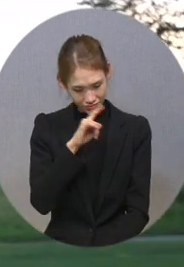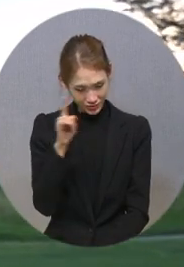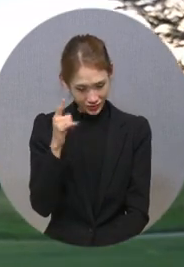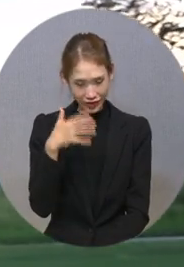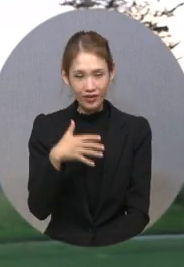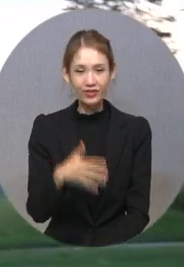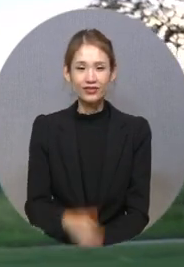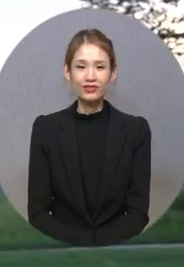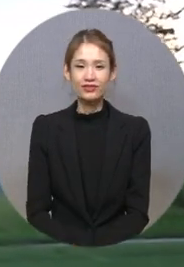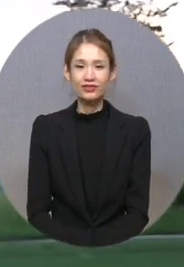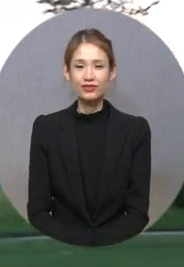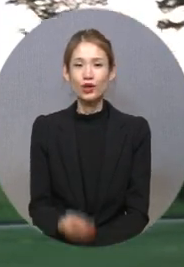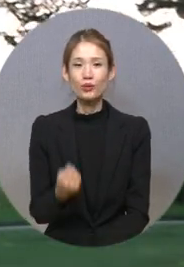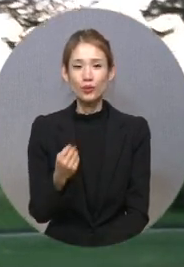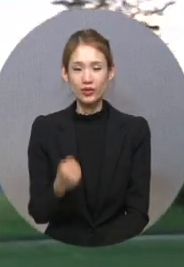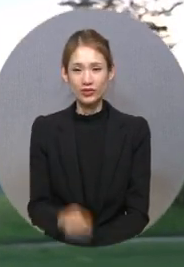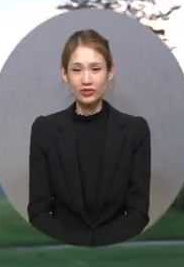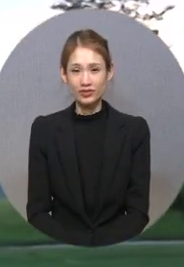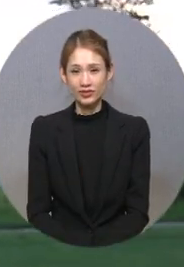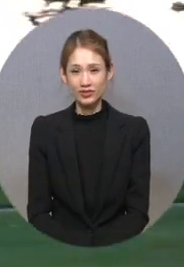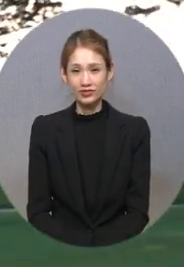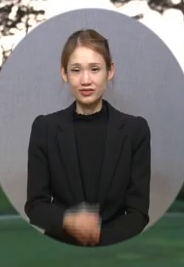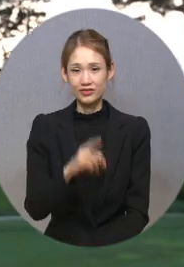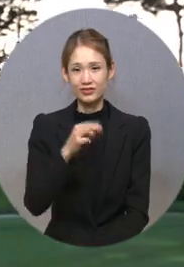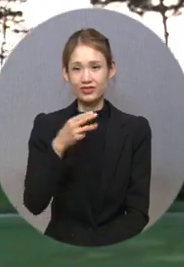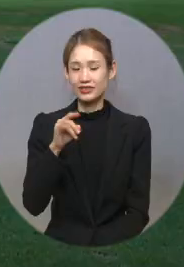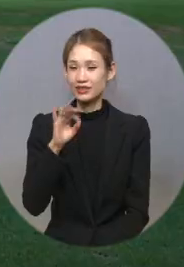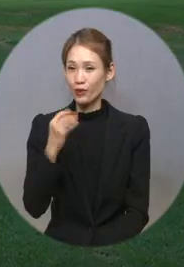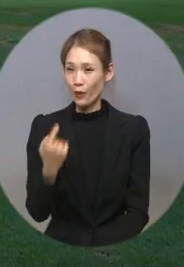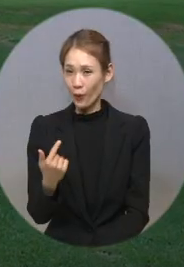몇 번 쳤죠? 드리온인데? 3-1이에요?